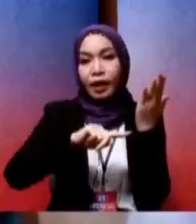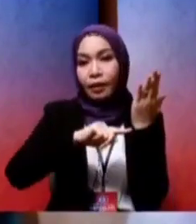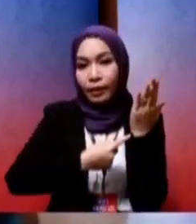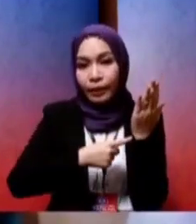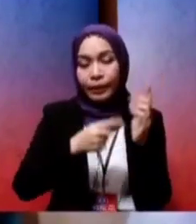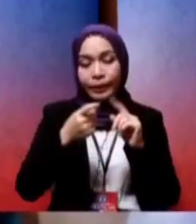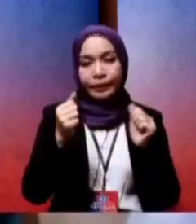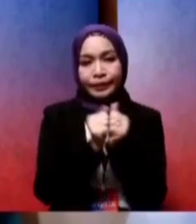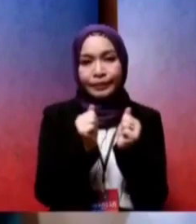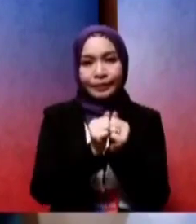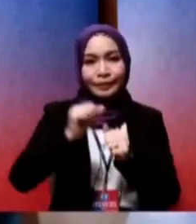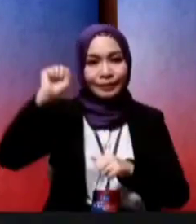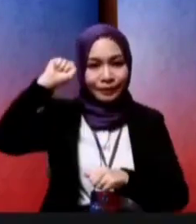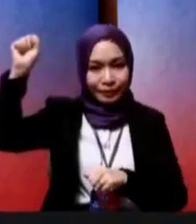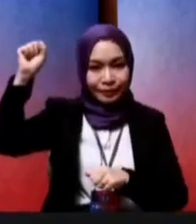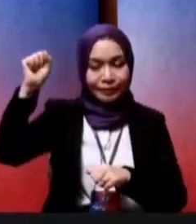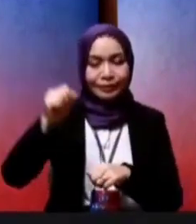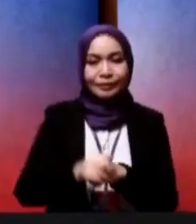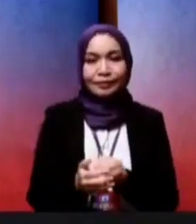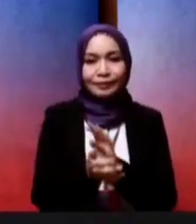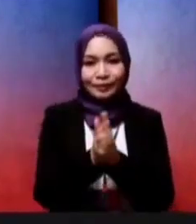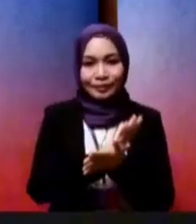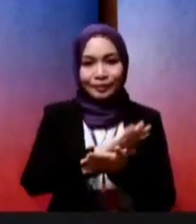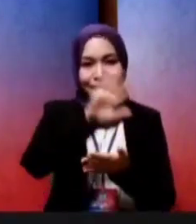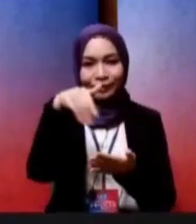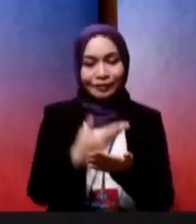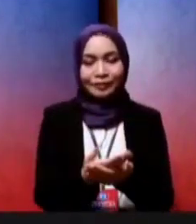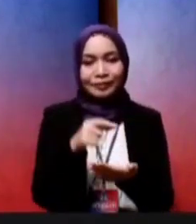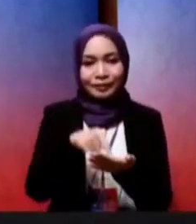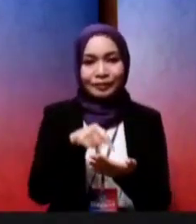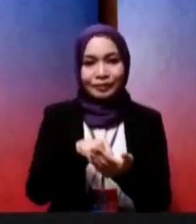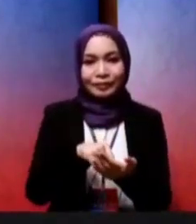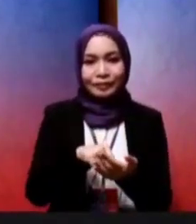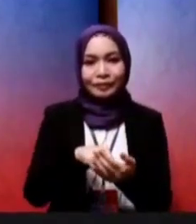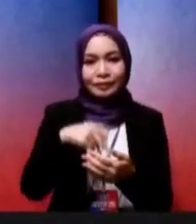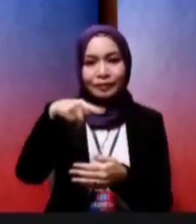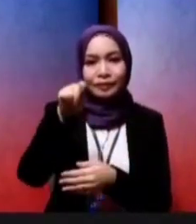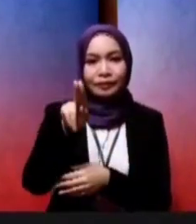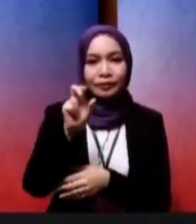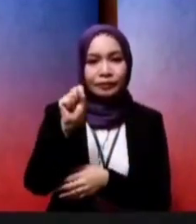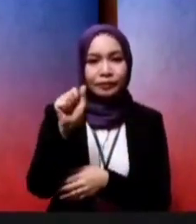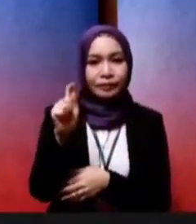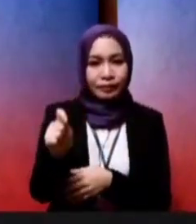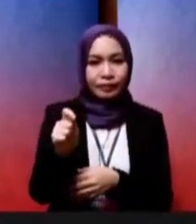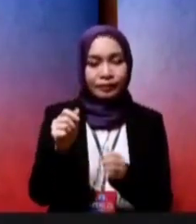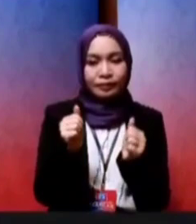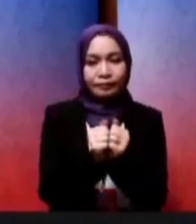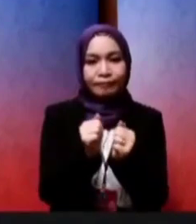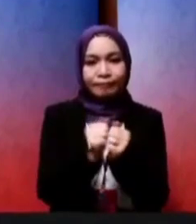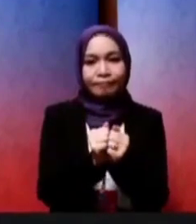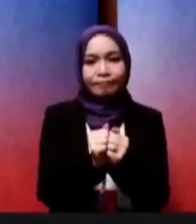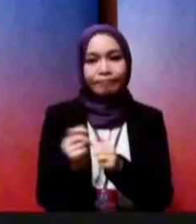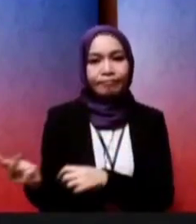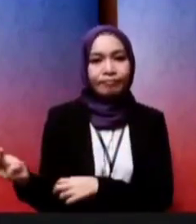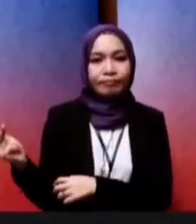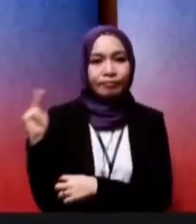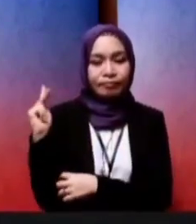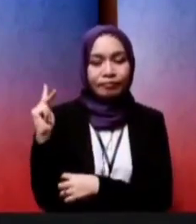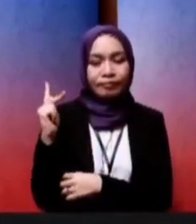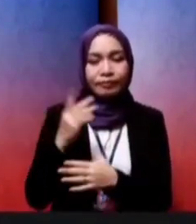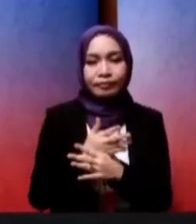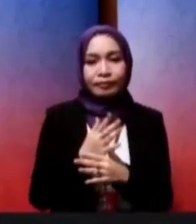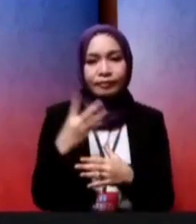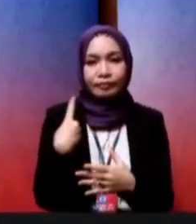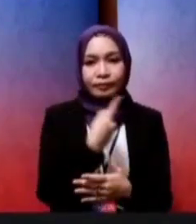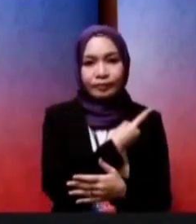Sabah jadi saudara-saudari semua ini berpusat dengan kekuatan antara kita keadilan juga